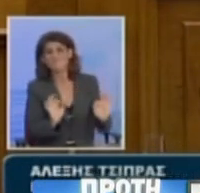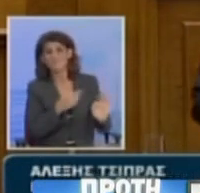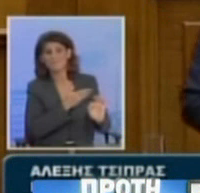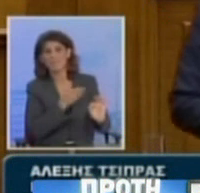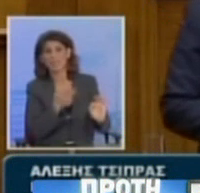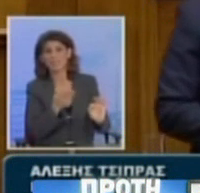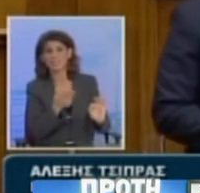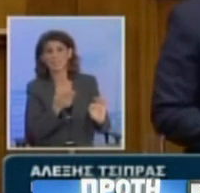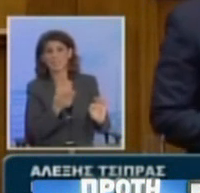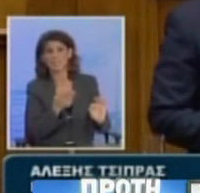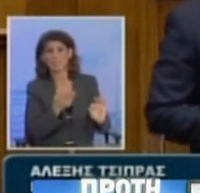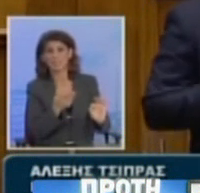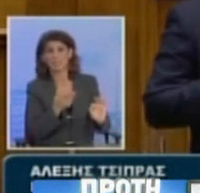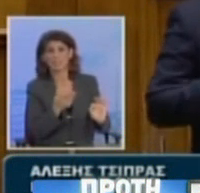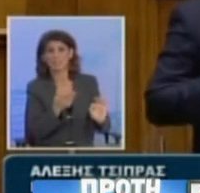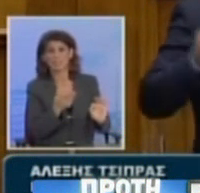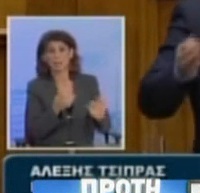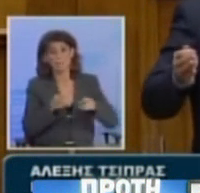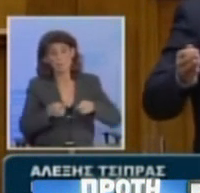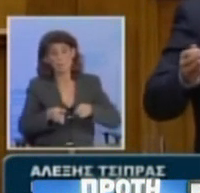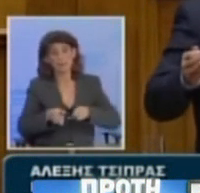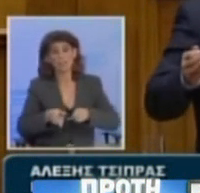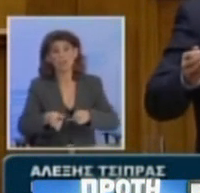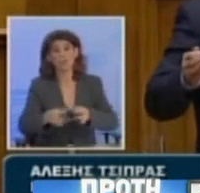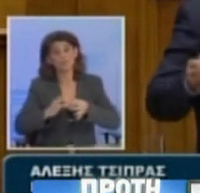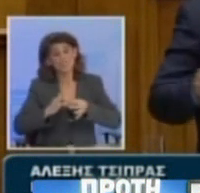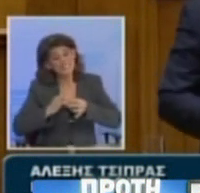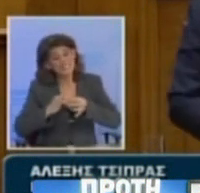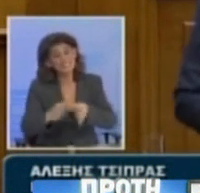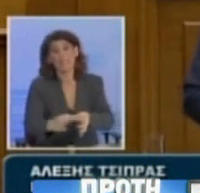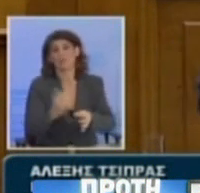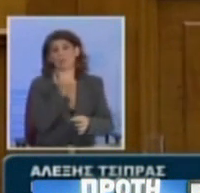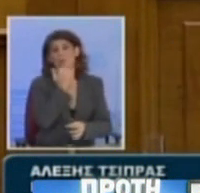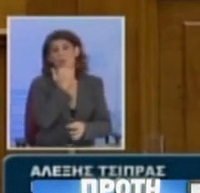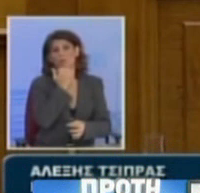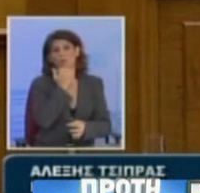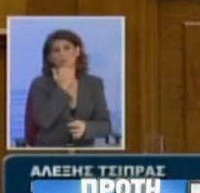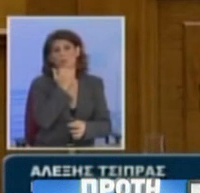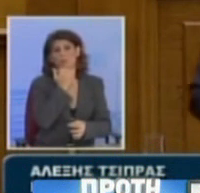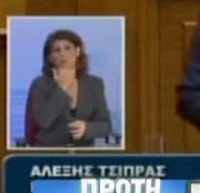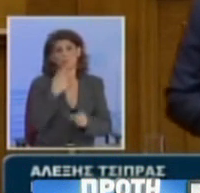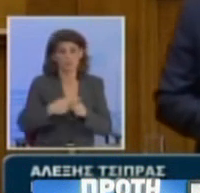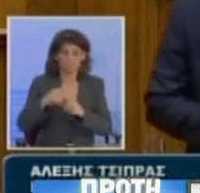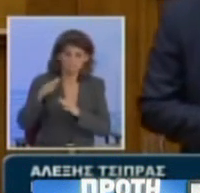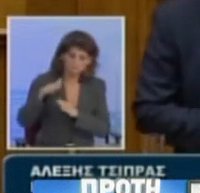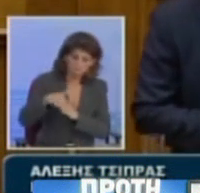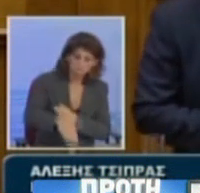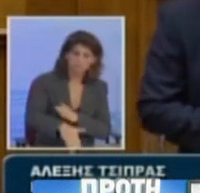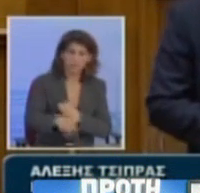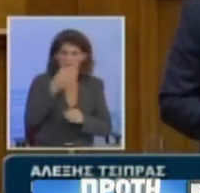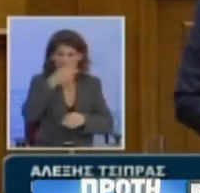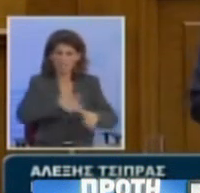με τον δρόμο της συνέχειας του λάθους. με την Ελλάδα της παρακμής, της διαφθοράς, της